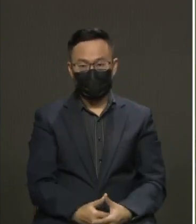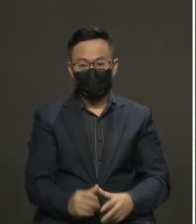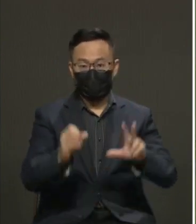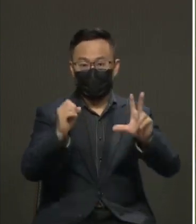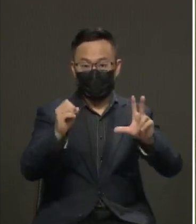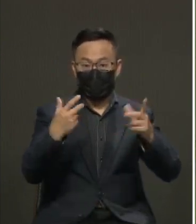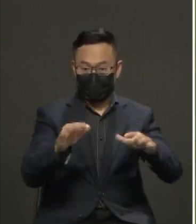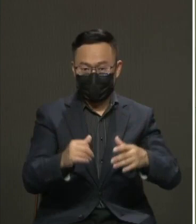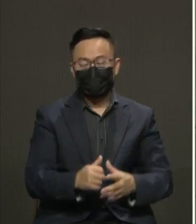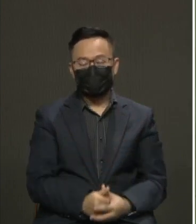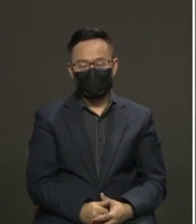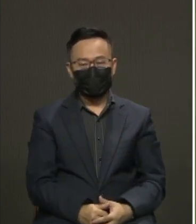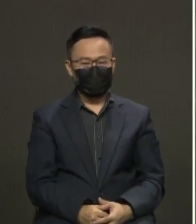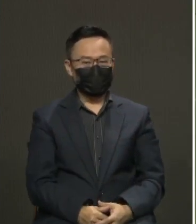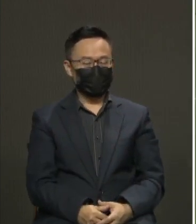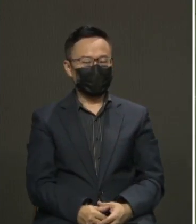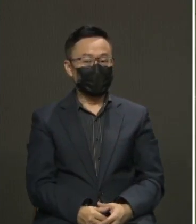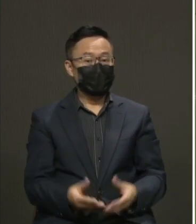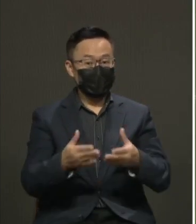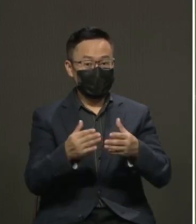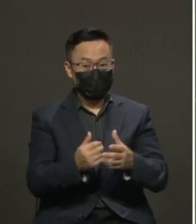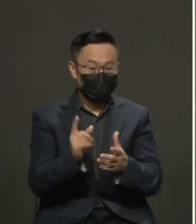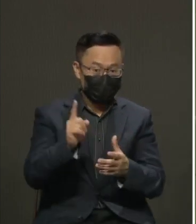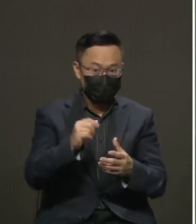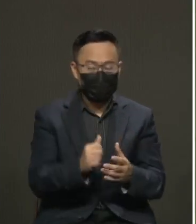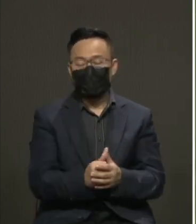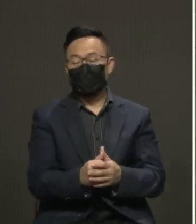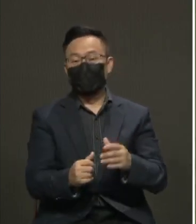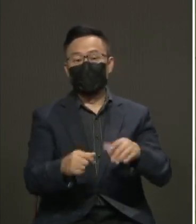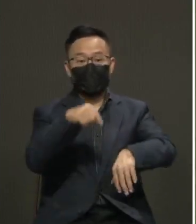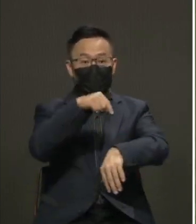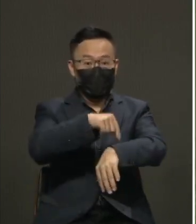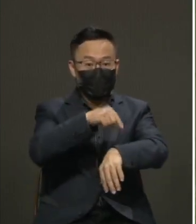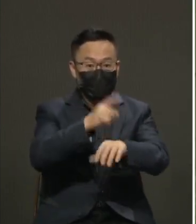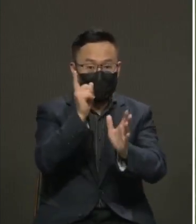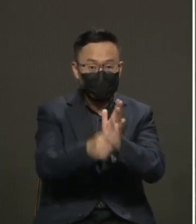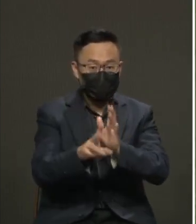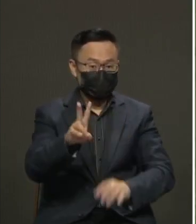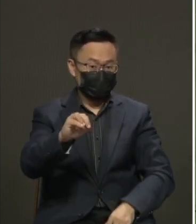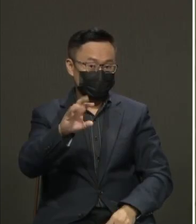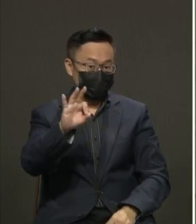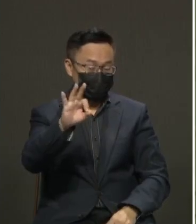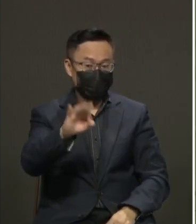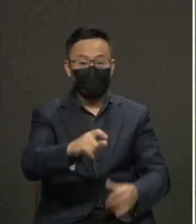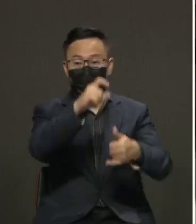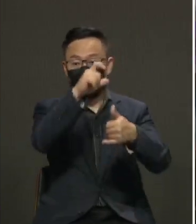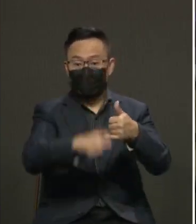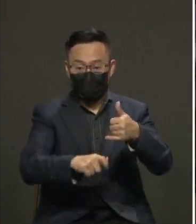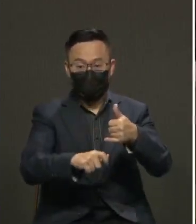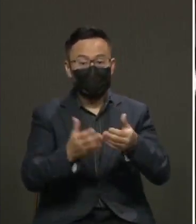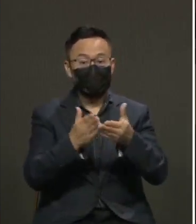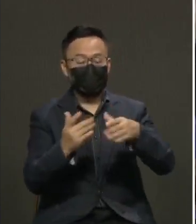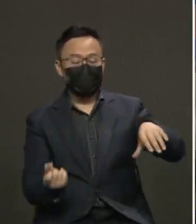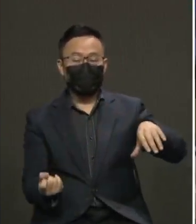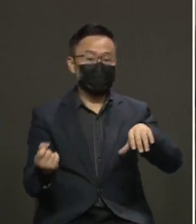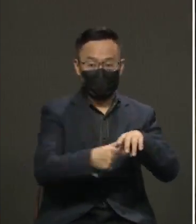องก็ร้อนแรงเหมือนกันนะคะฤดูกาลนี้ไม่พอค่ะเจ้าบ้านมาได้ประตูนำอีกเบอร์7คนนี้ค่ะประกรณ์เปรมพักนะคะล็อกเข้าซ้